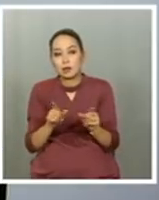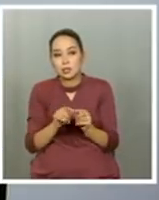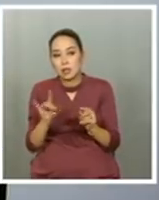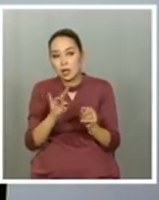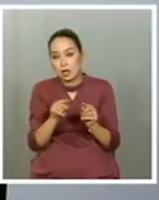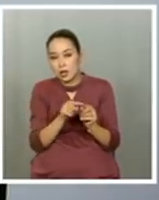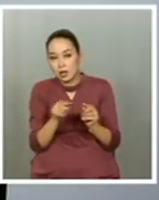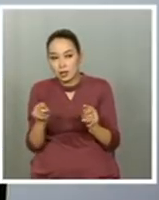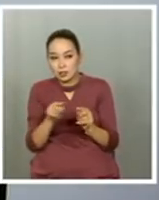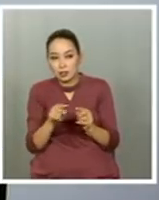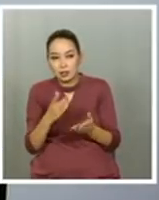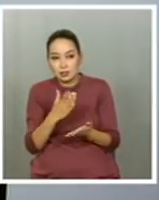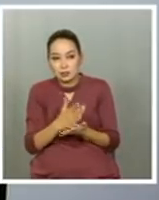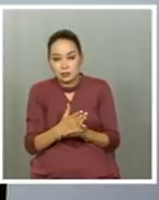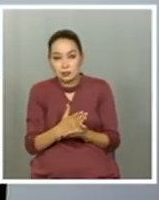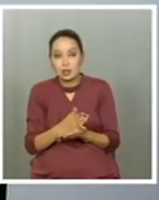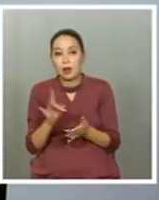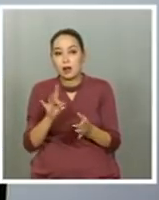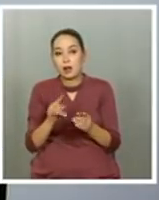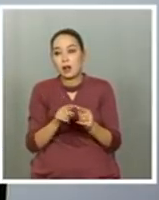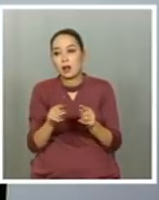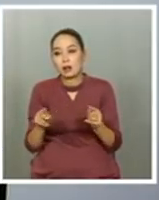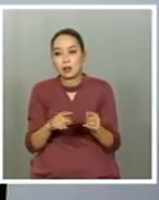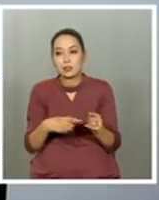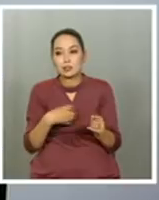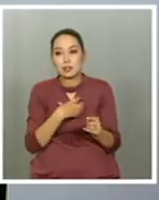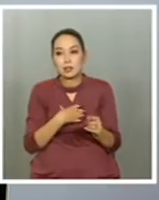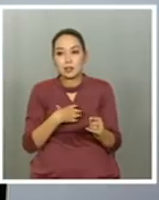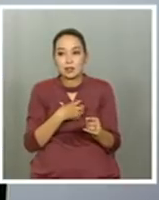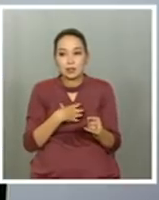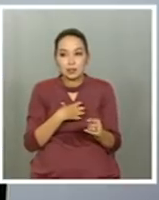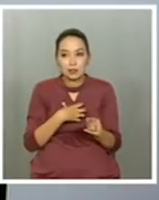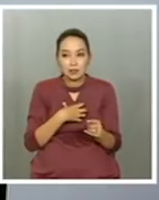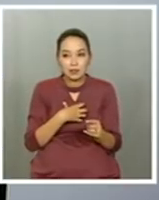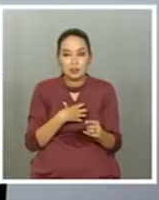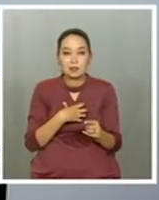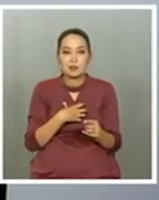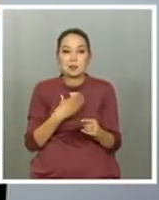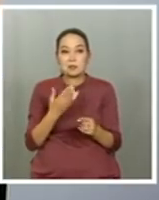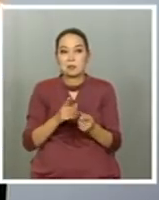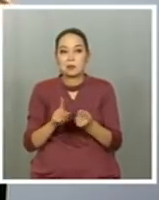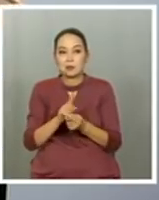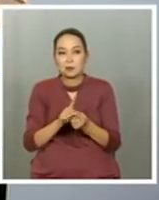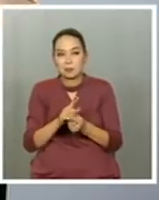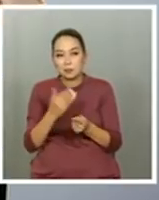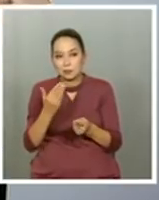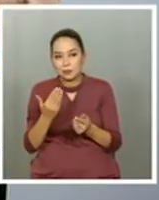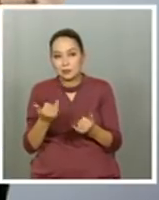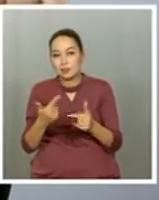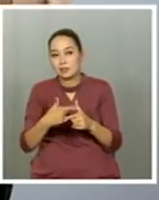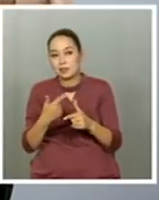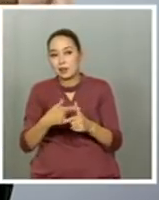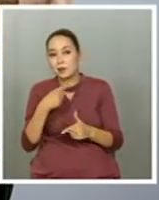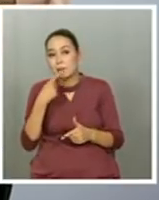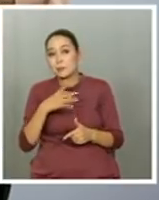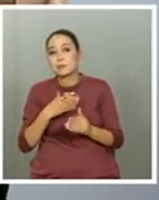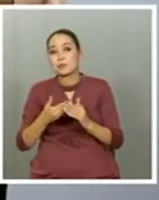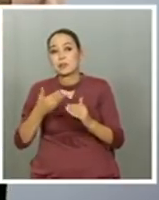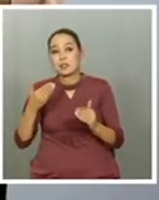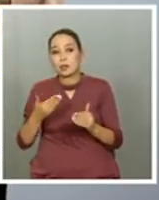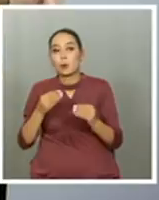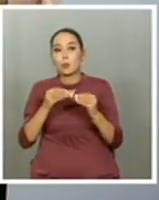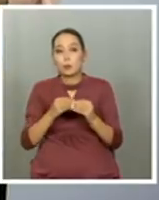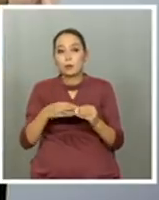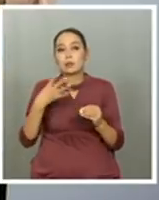керек. Осы арақашықтықтың негізгі өзгерістерінің салдарынан, мысалы, біз оны жаңа біз айтып кеткенімізде 10, 40,